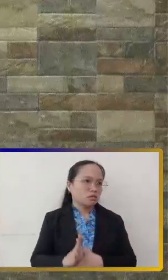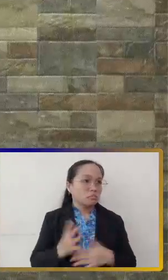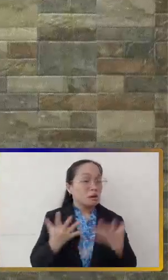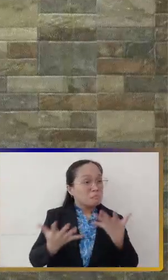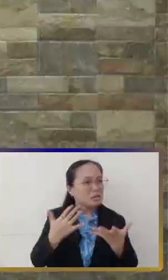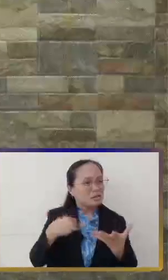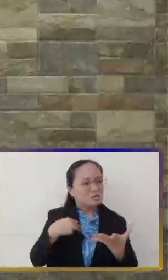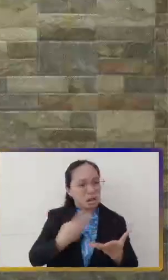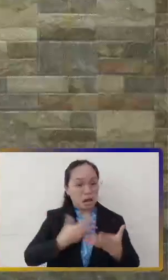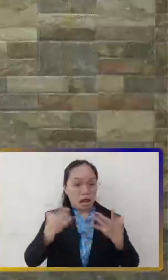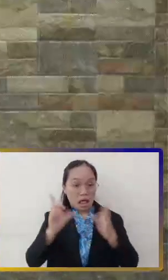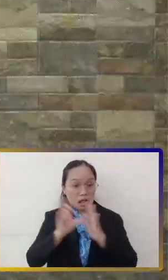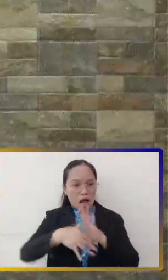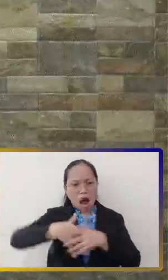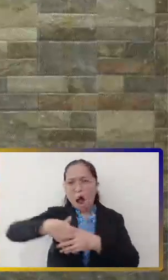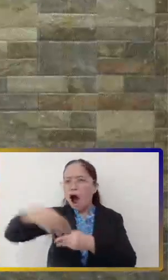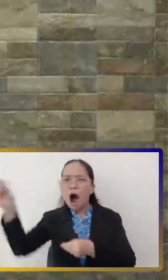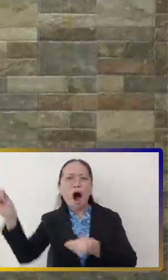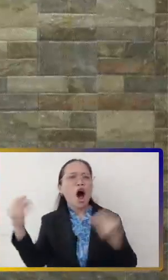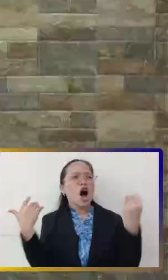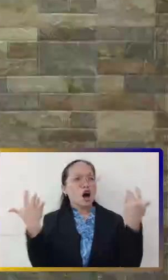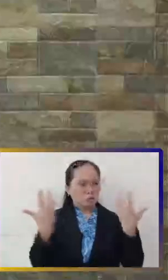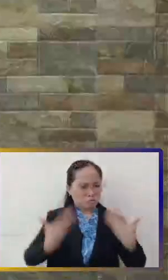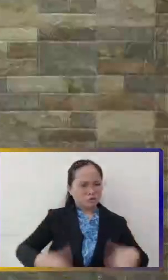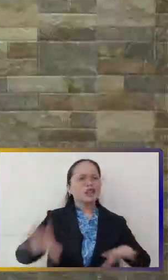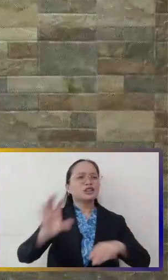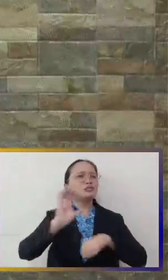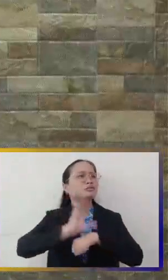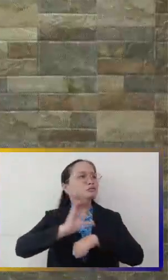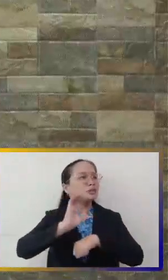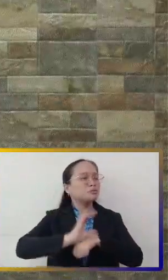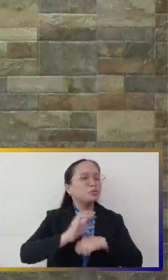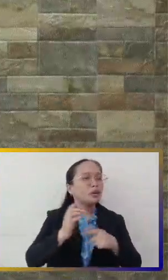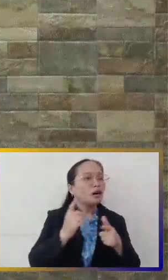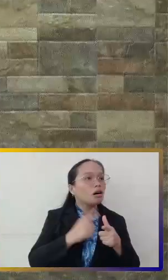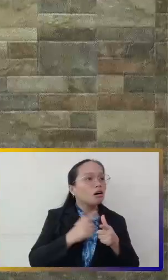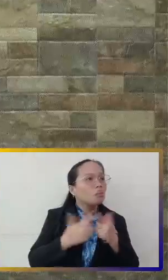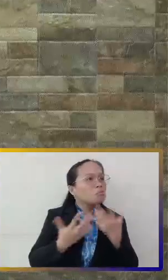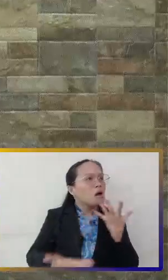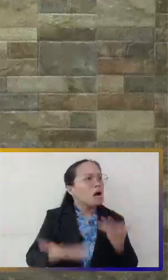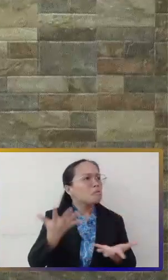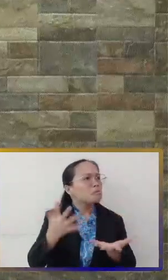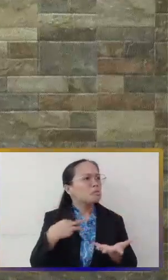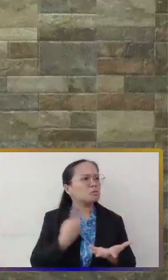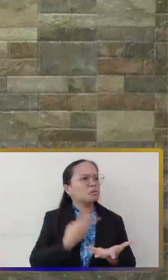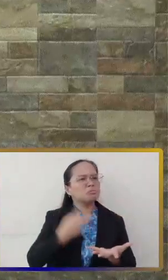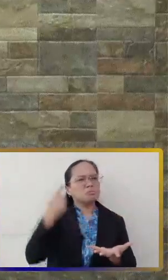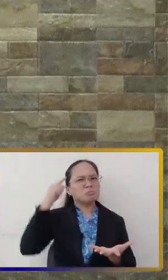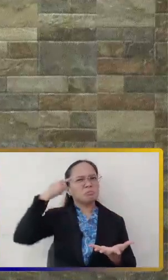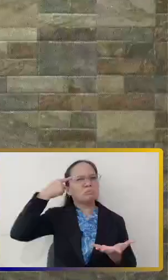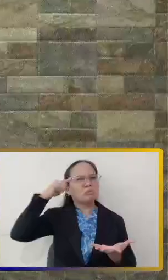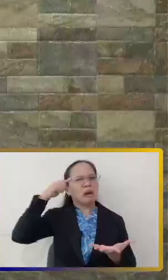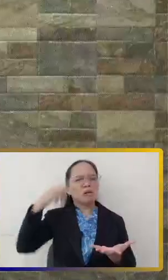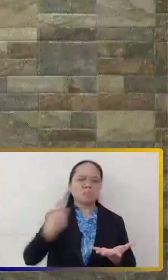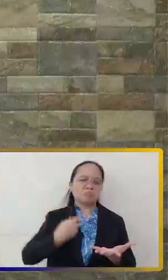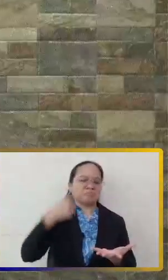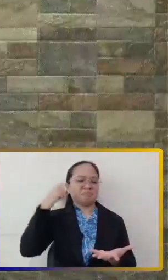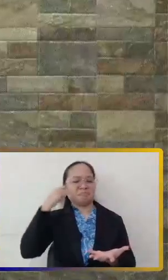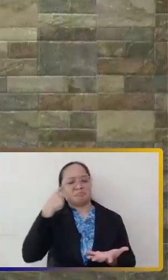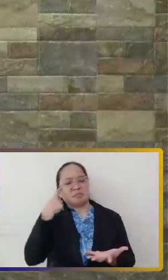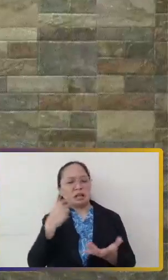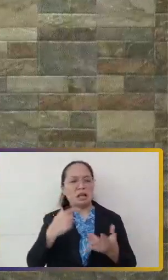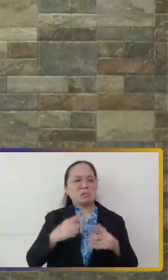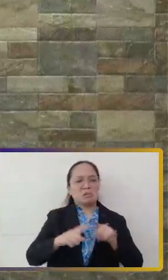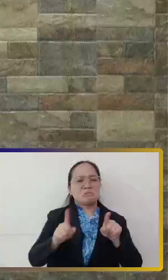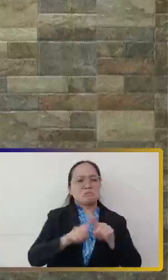Lalabas tayo, mga kapatid, pagkatapos nating marinig ang salita ng Diyos, pero meron pa tayong ibang consideration ng mga salita ng